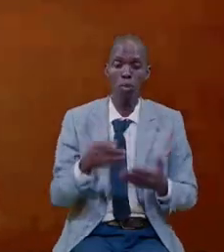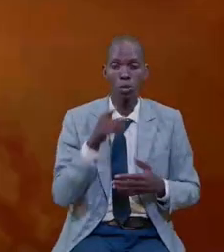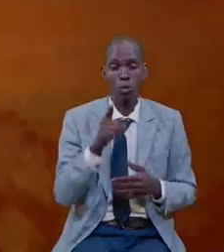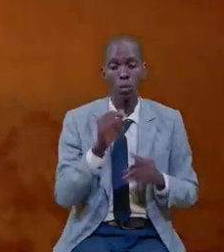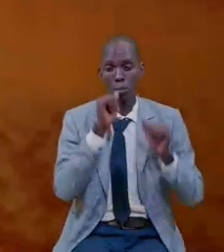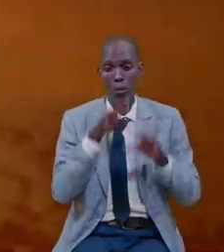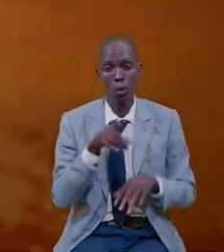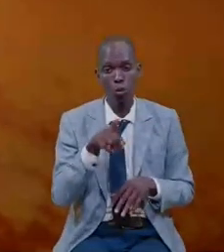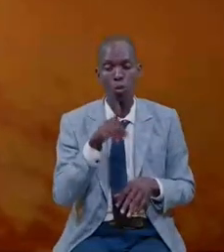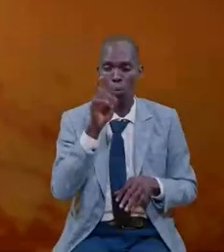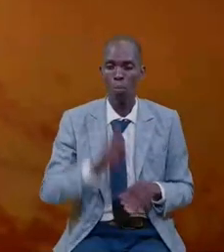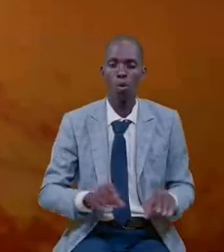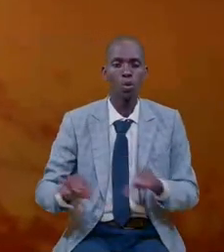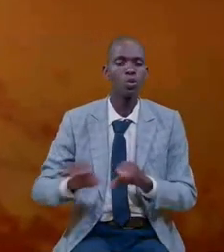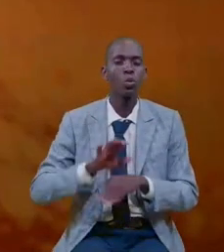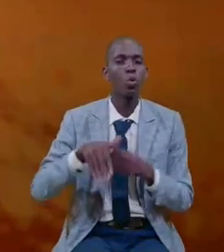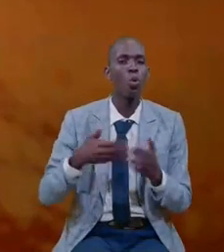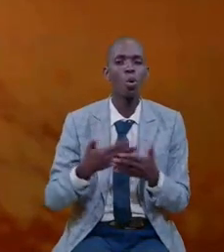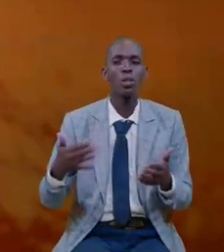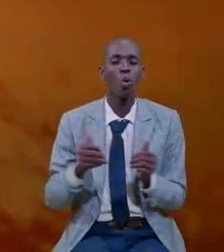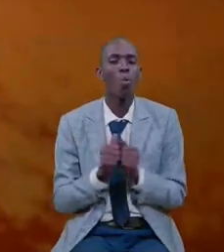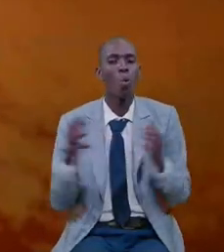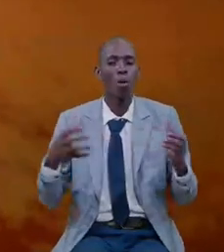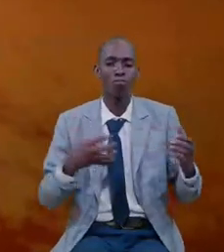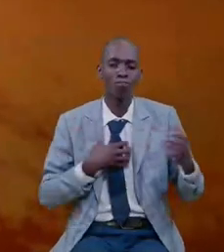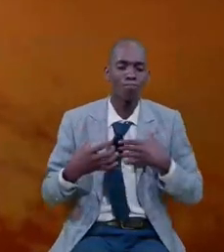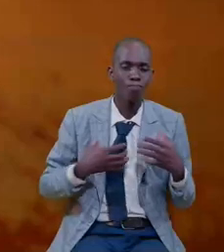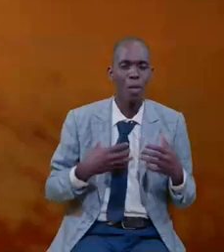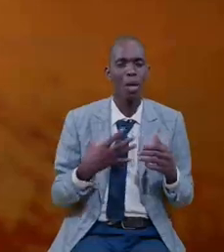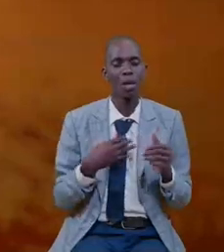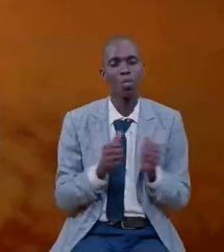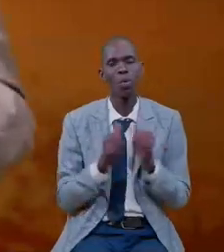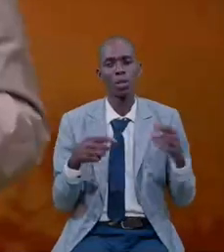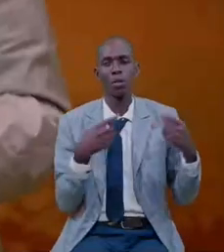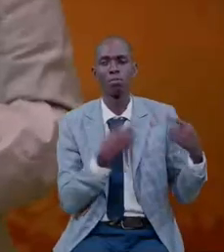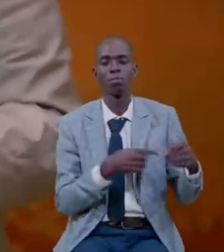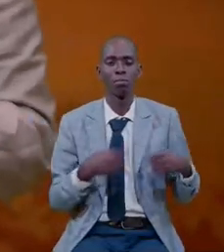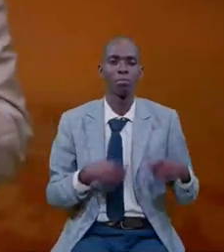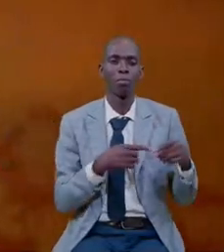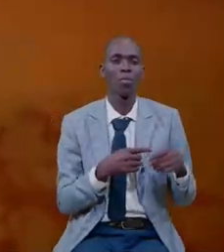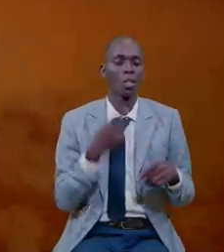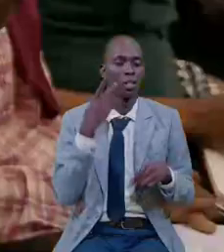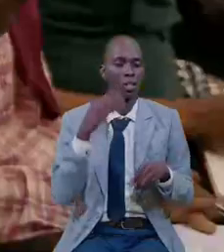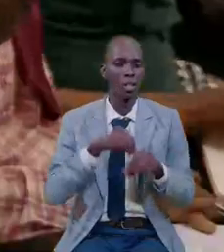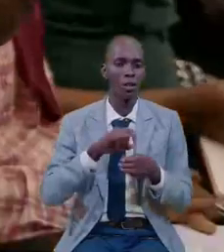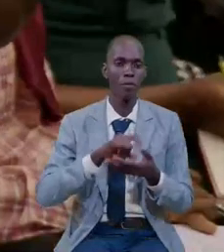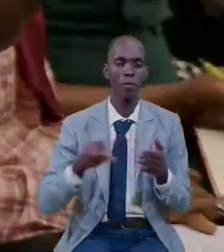on fait tout chose sans murmure ni hésitation. Voilà le verset 15.